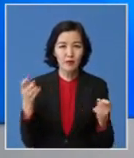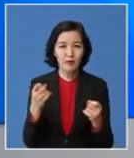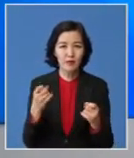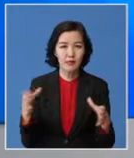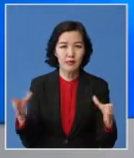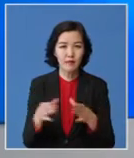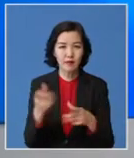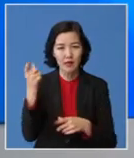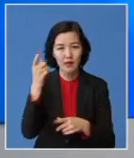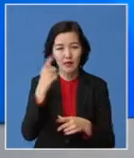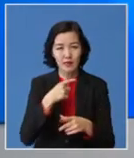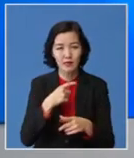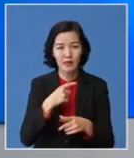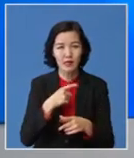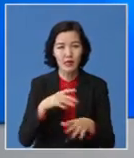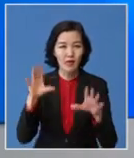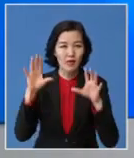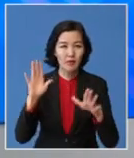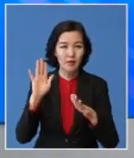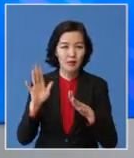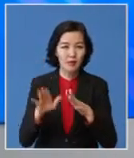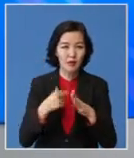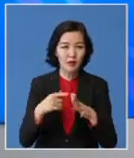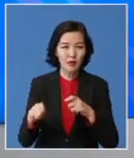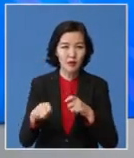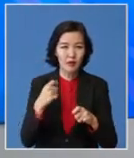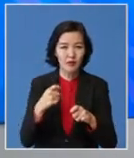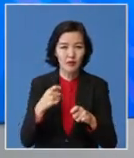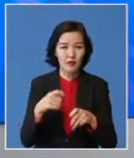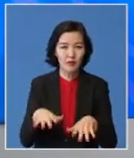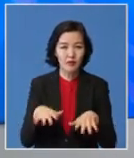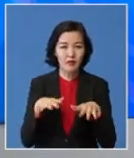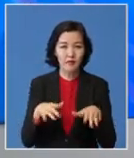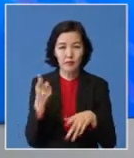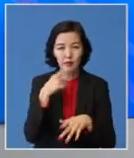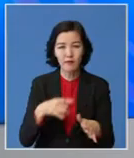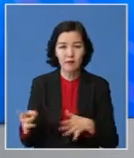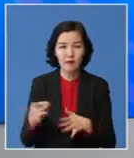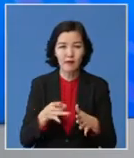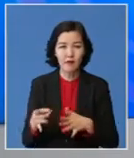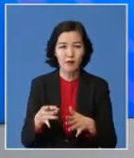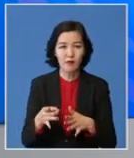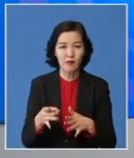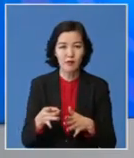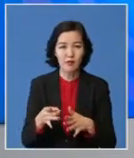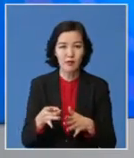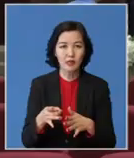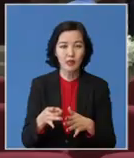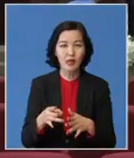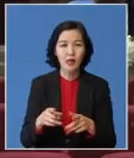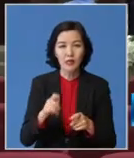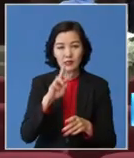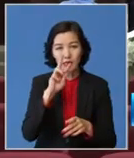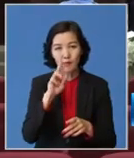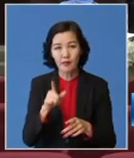совета по этике, несоблюдение закона допущено в работе актива Панфиловского района. Им за ненадлежащее исполнение